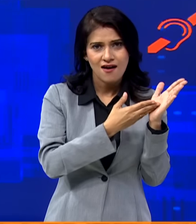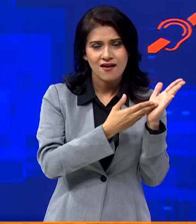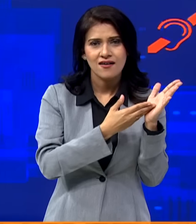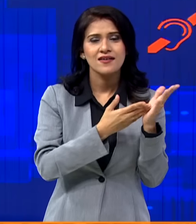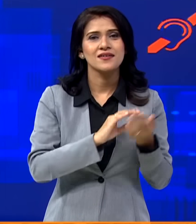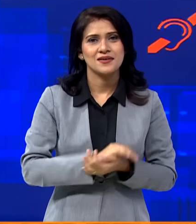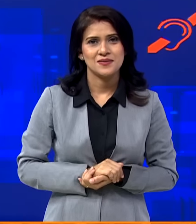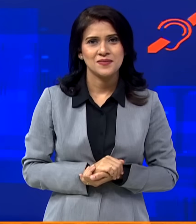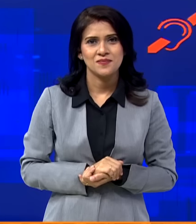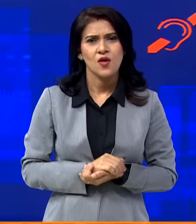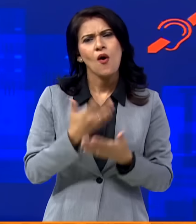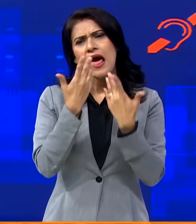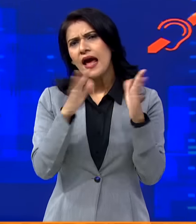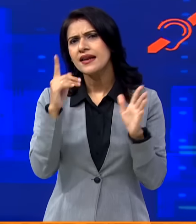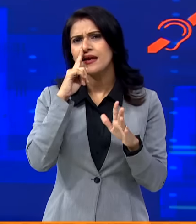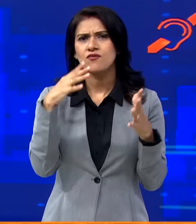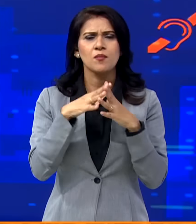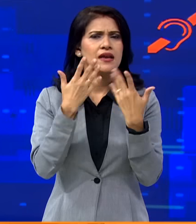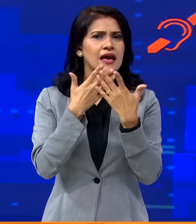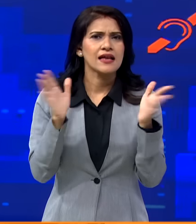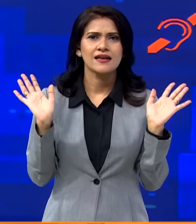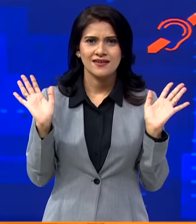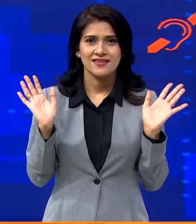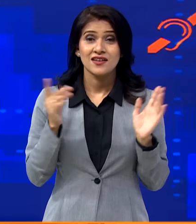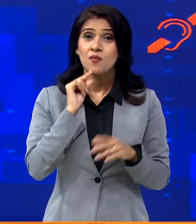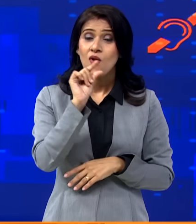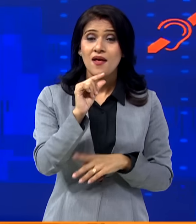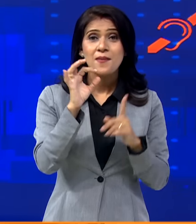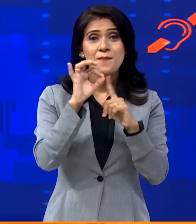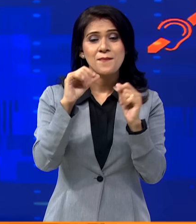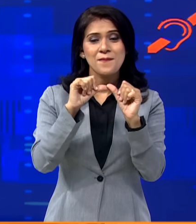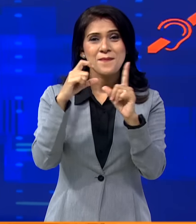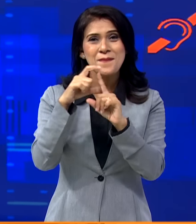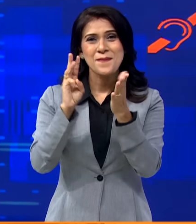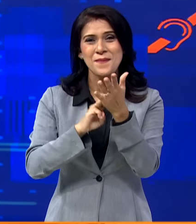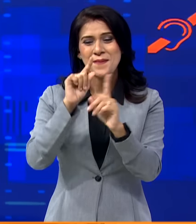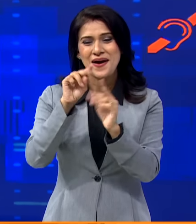हो या कोई और हो रति अग्नि त्री हो पद्मिनी कोल्हापुरे